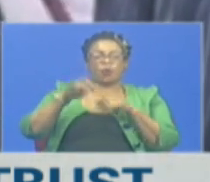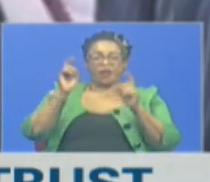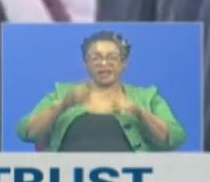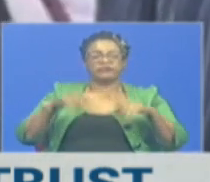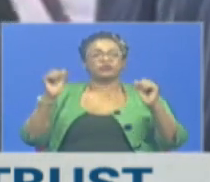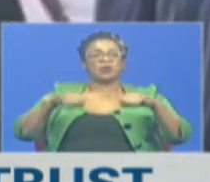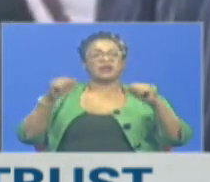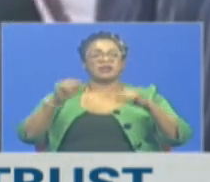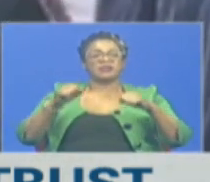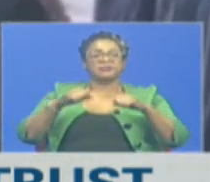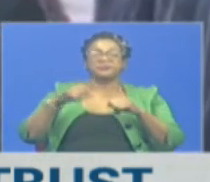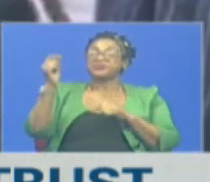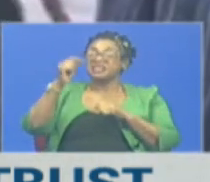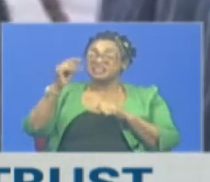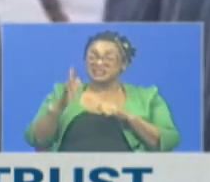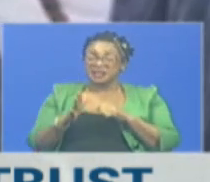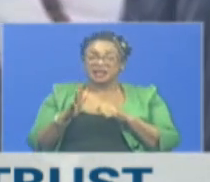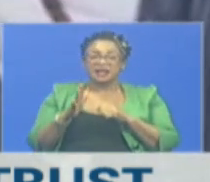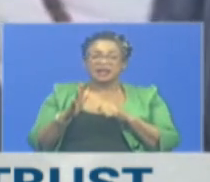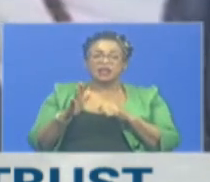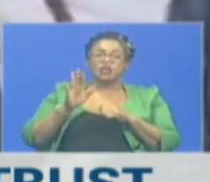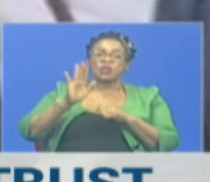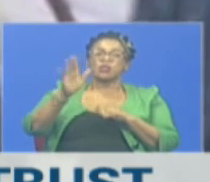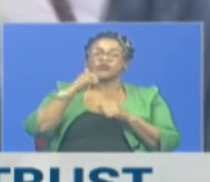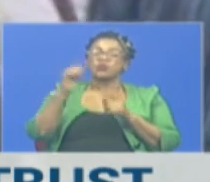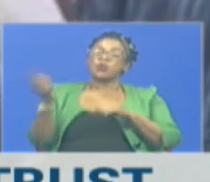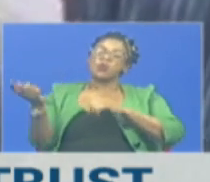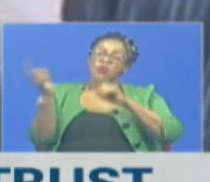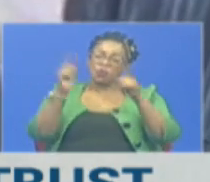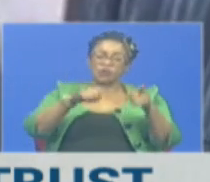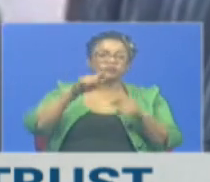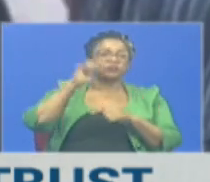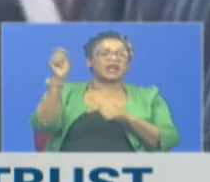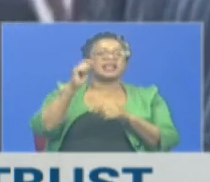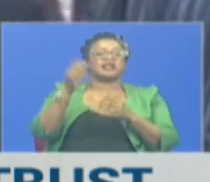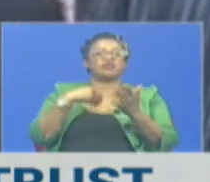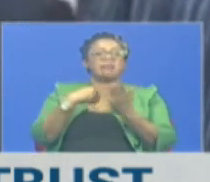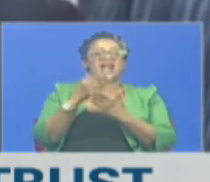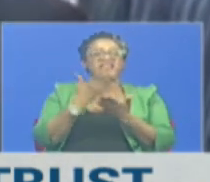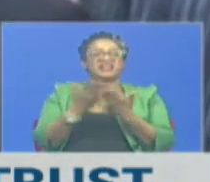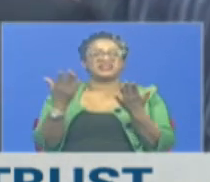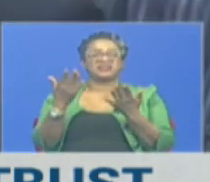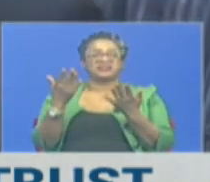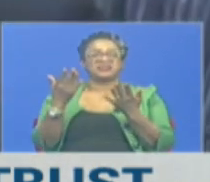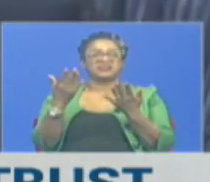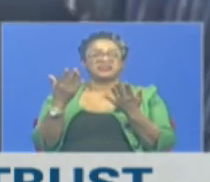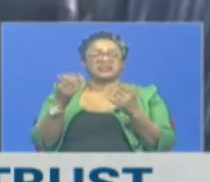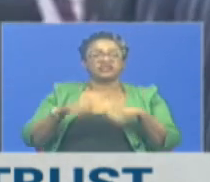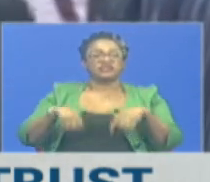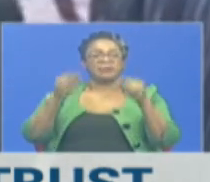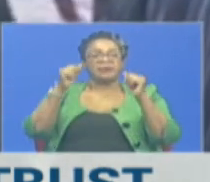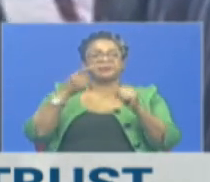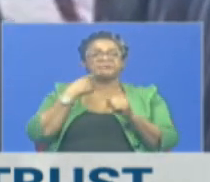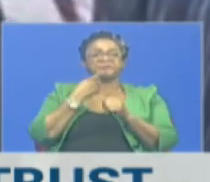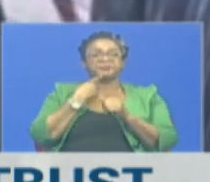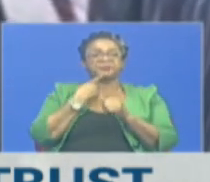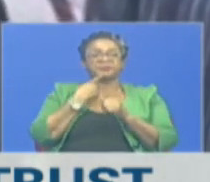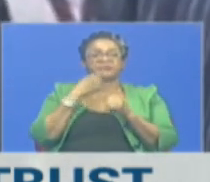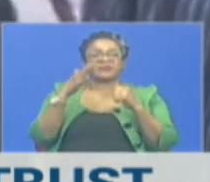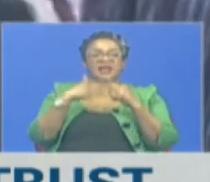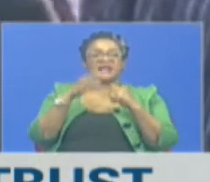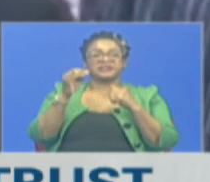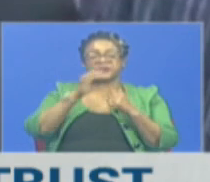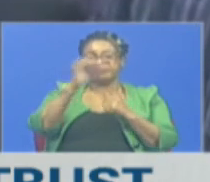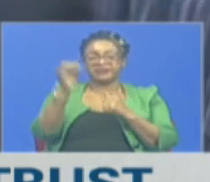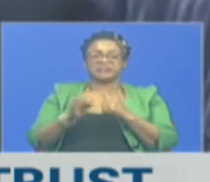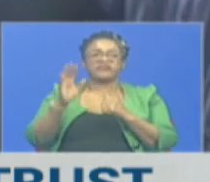nyinyi Watanzania wala msihangaike kwenda kule kununua bidhaa. Kama mlikuwa mnapenda kununua, na mwenyekiti ameniambia hapa 90% wanatoka upande wa